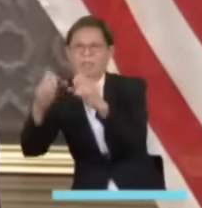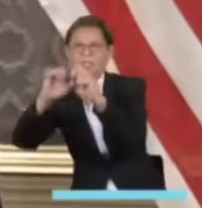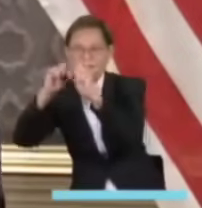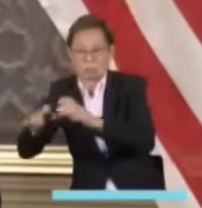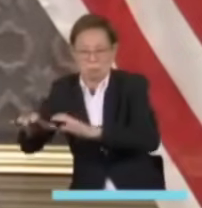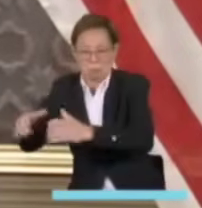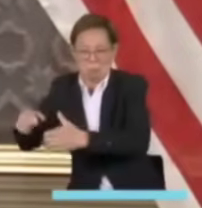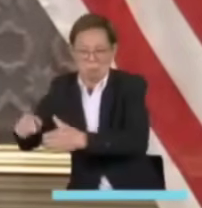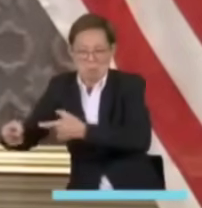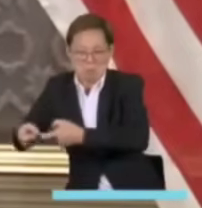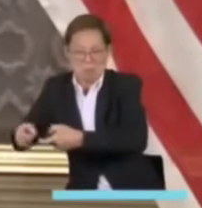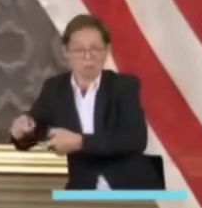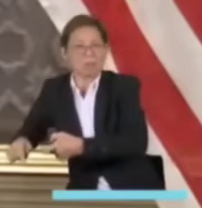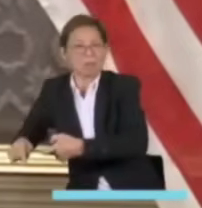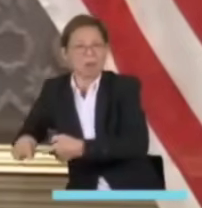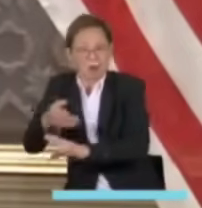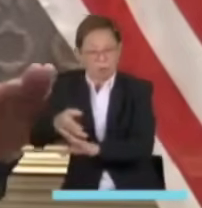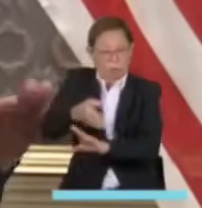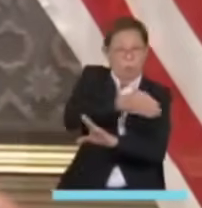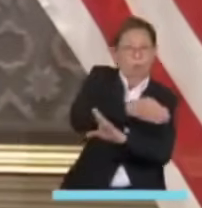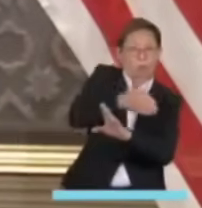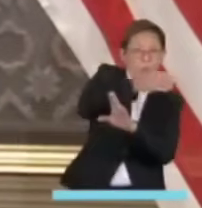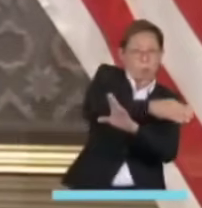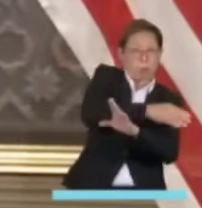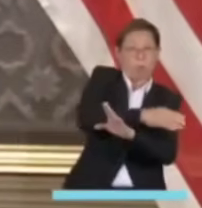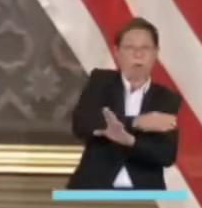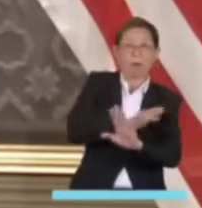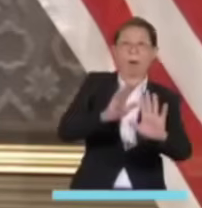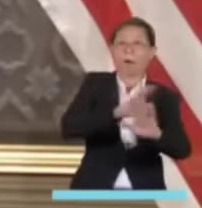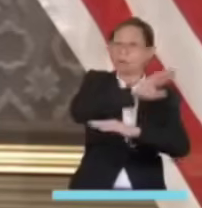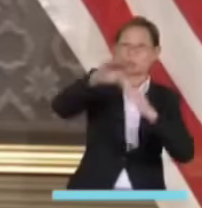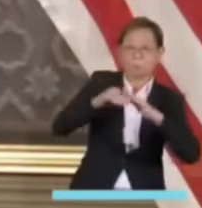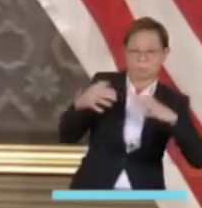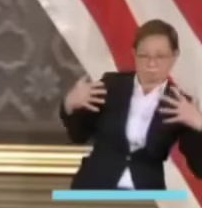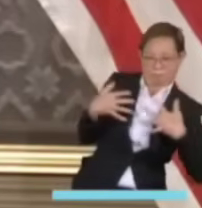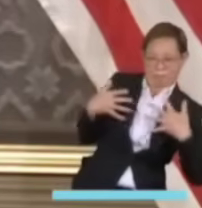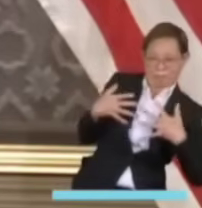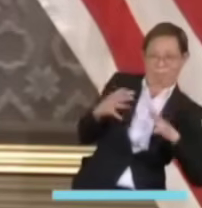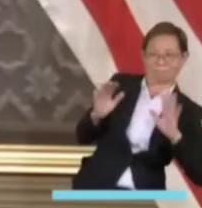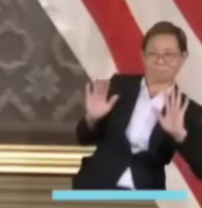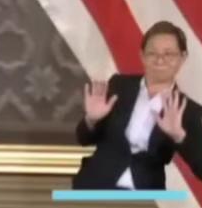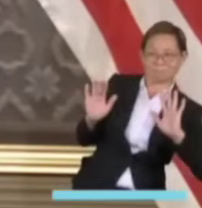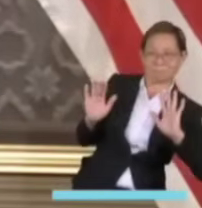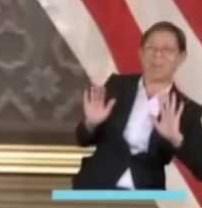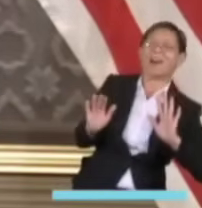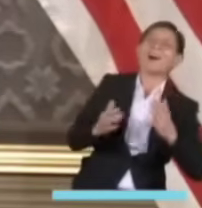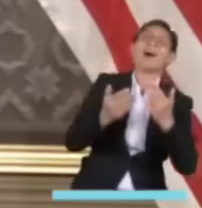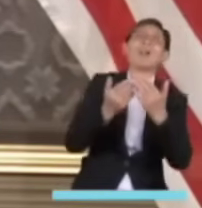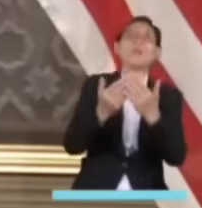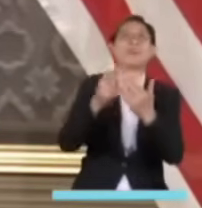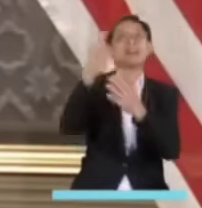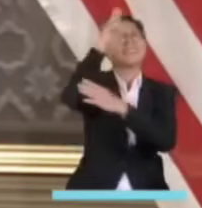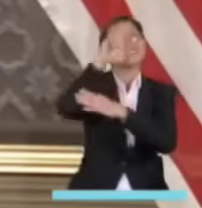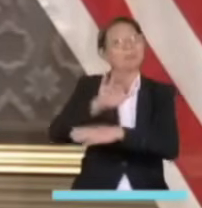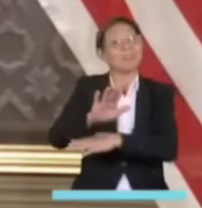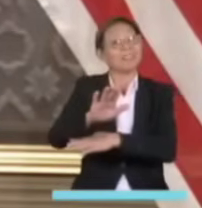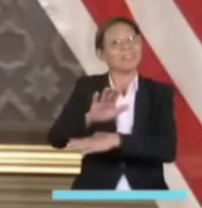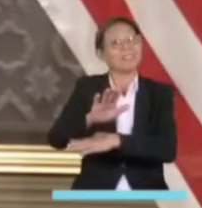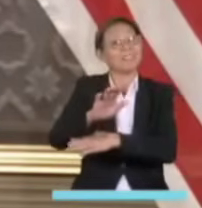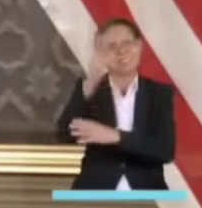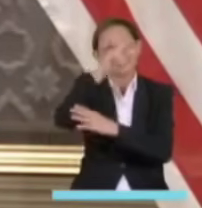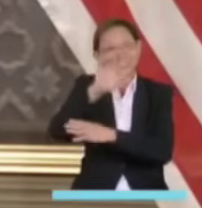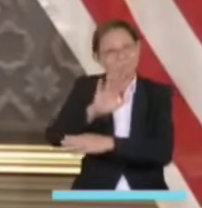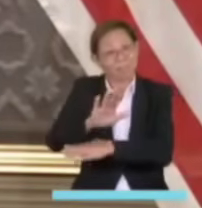katel. Dan sebelum ini tidak berani sesiapa menyentuh. Tapi Alhamdulillah kerajaan Madani